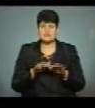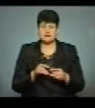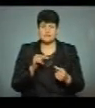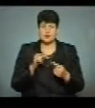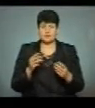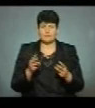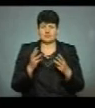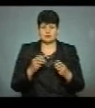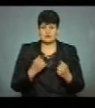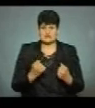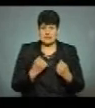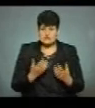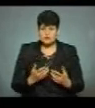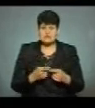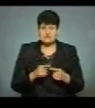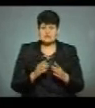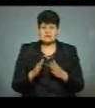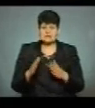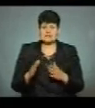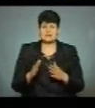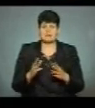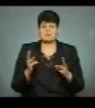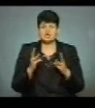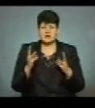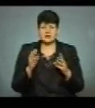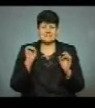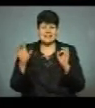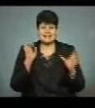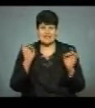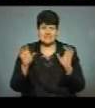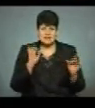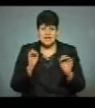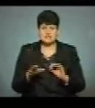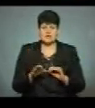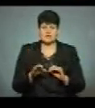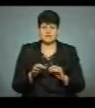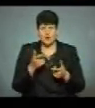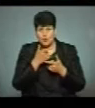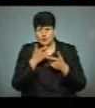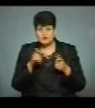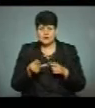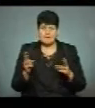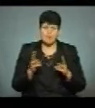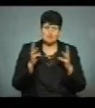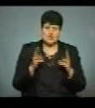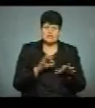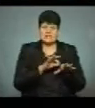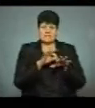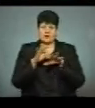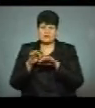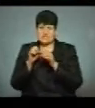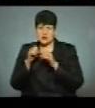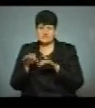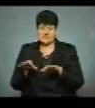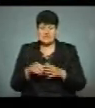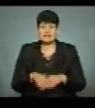протипожежного захисту. Це є система пожежної сигналізації, це є система оповіщення людей про пожежу, евакуаційне освітлення.